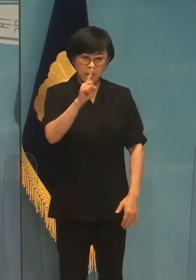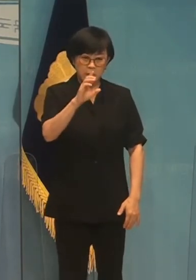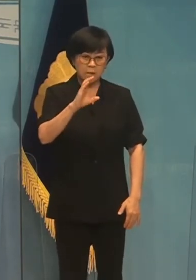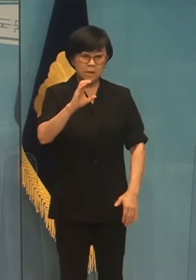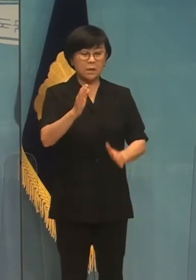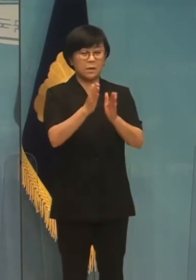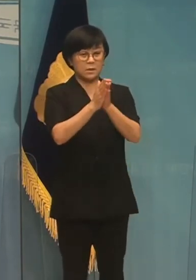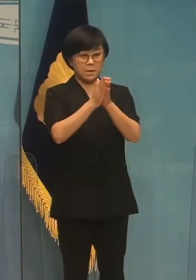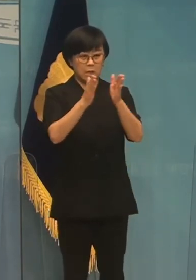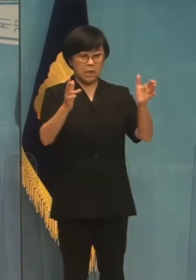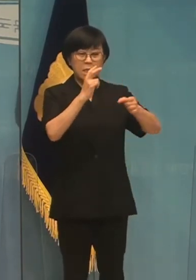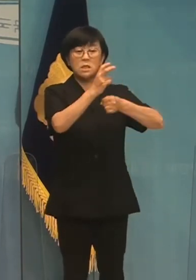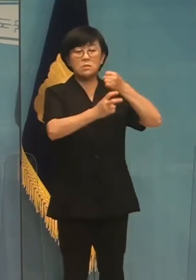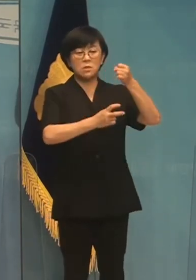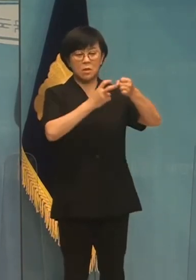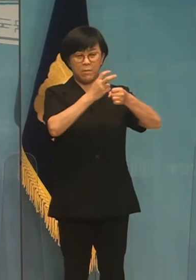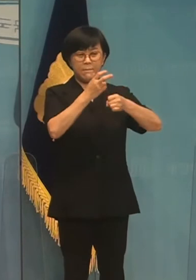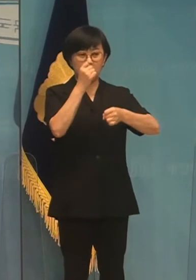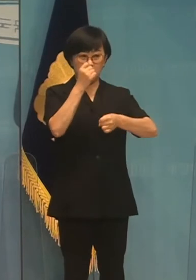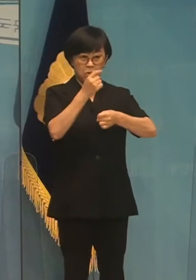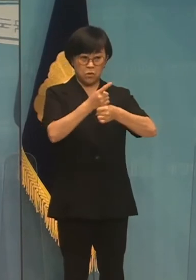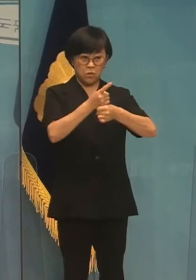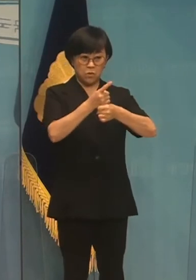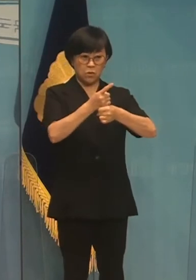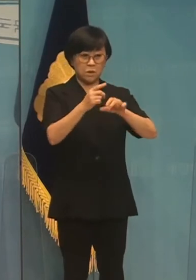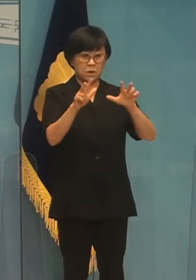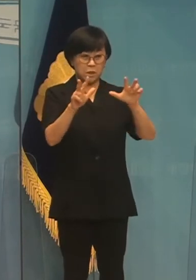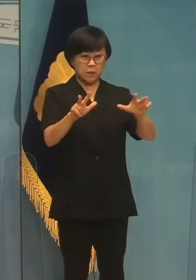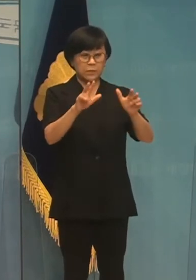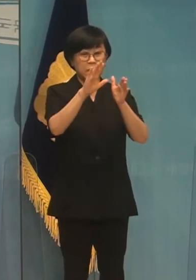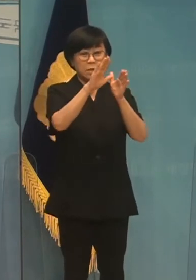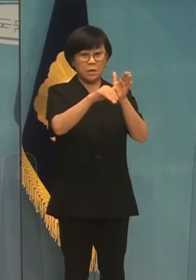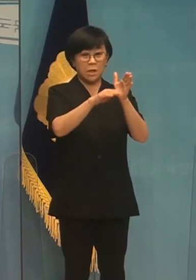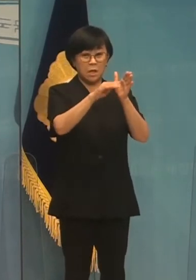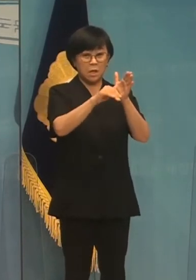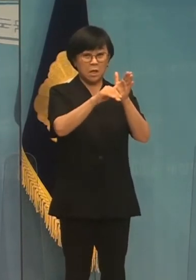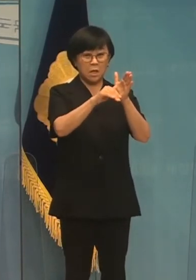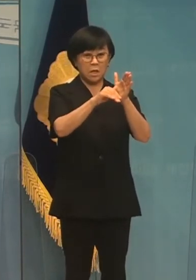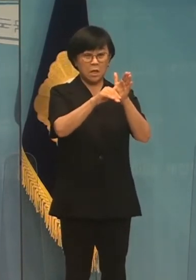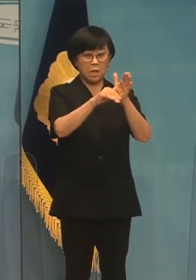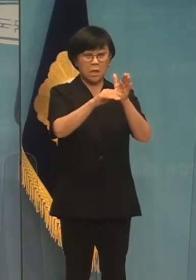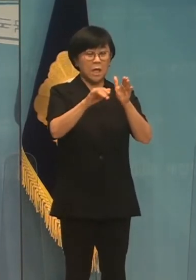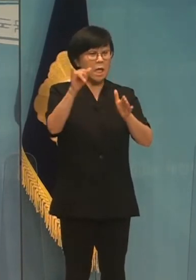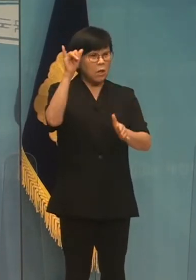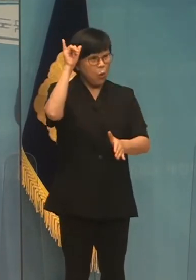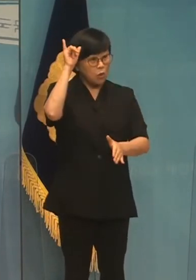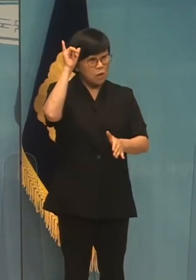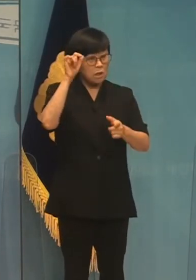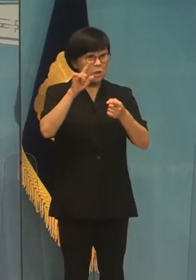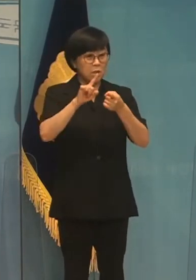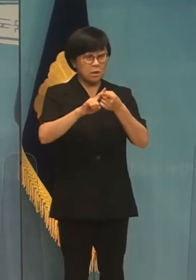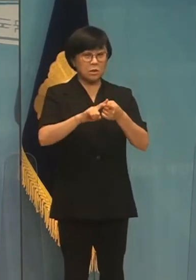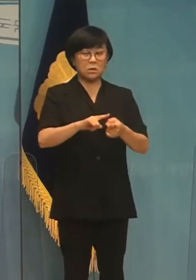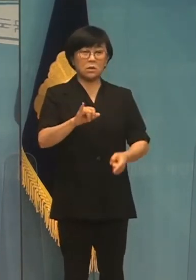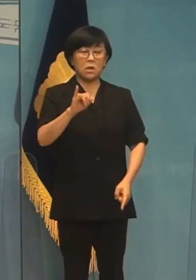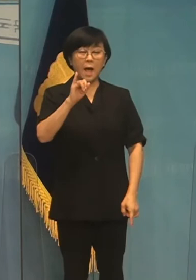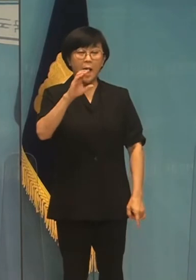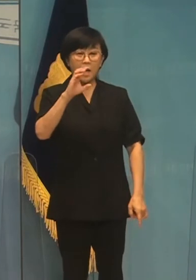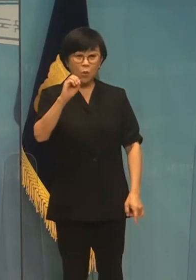21세기가 시작된 지도 20년이 지났습니다. 지금 세계는 인공지능,